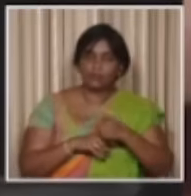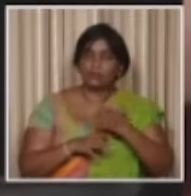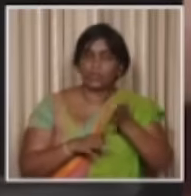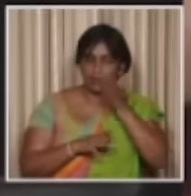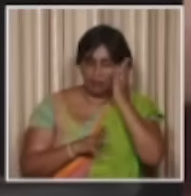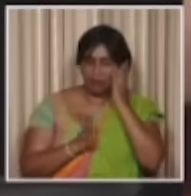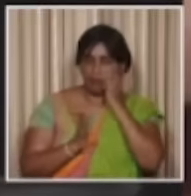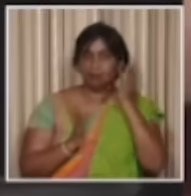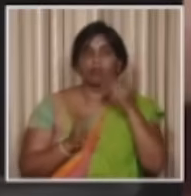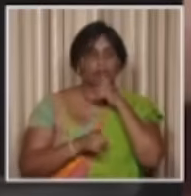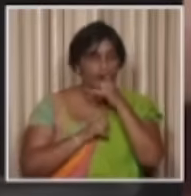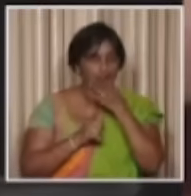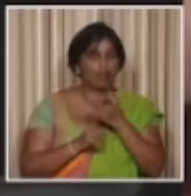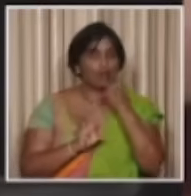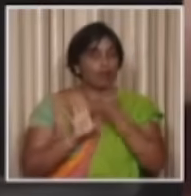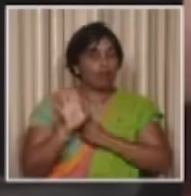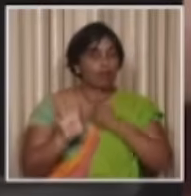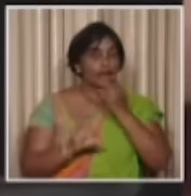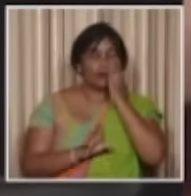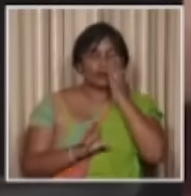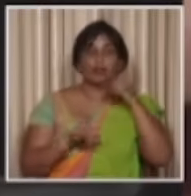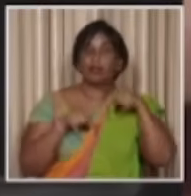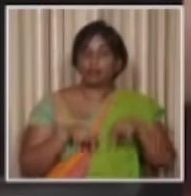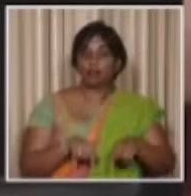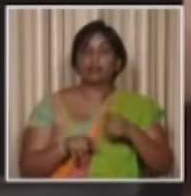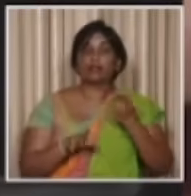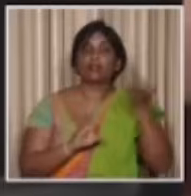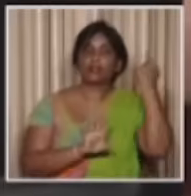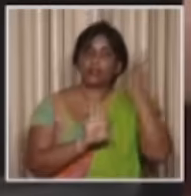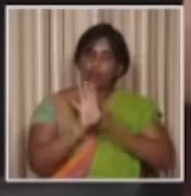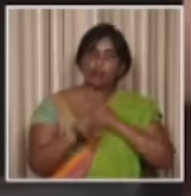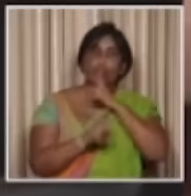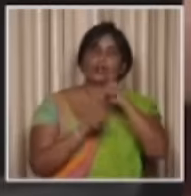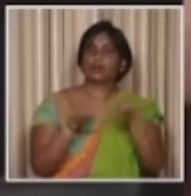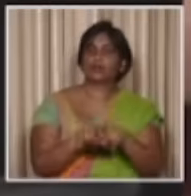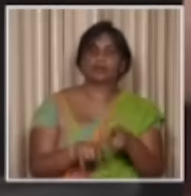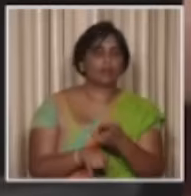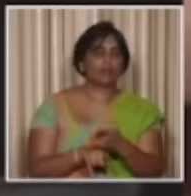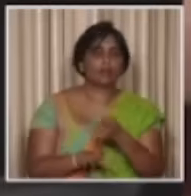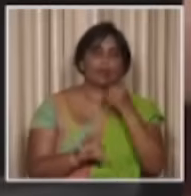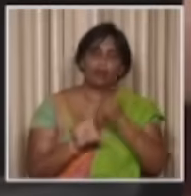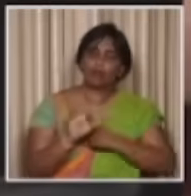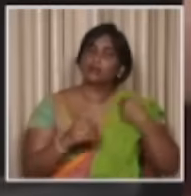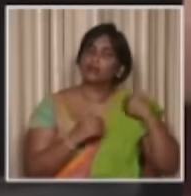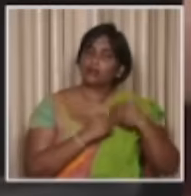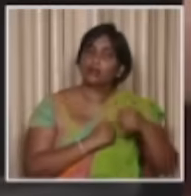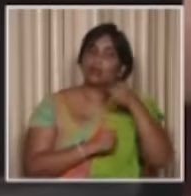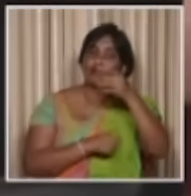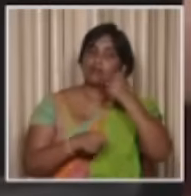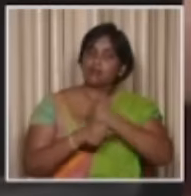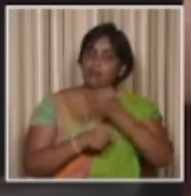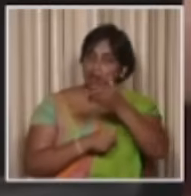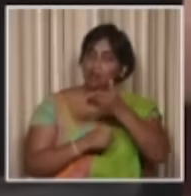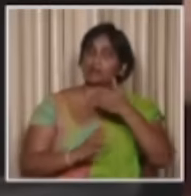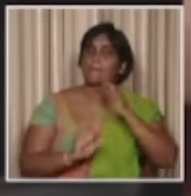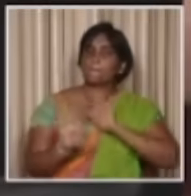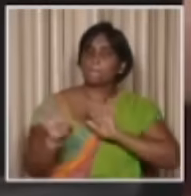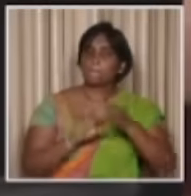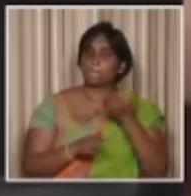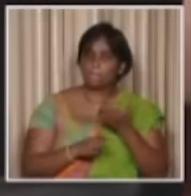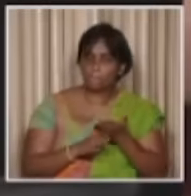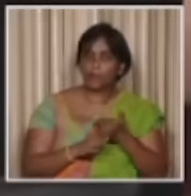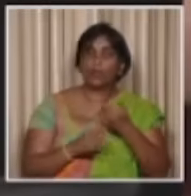ඉඳලා නැගිටලා මේ කියන්නේ අවුරුද්දම නිදාගෙන ඉඳලා අද හැරලා කියන මේක ගියපාරක් කියපේකනේ. මේ අවුරුදු කාලය තුම තමුන්ගේ ආණ්ඩුව මේ රටේ පාලනය